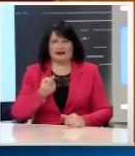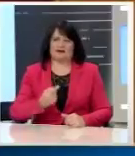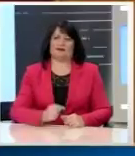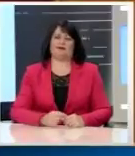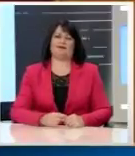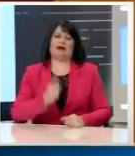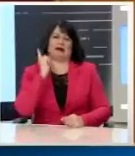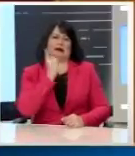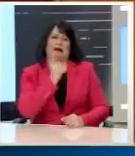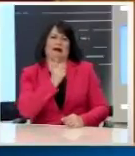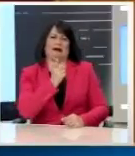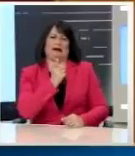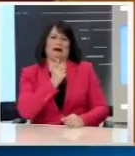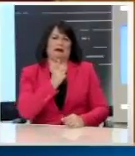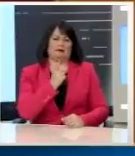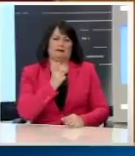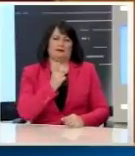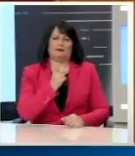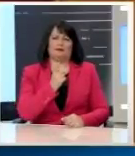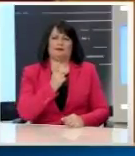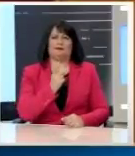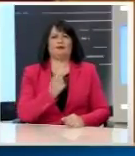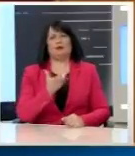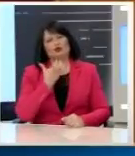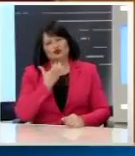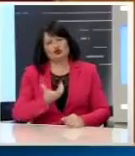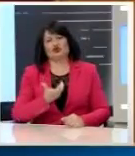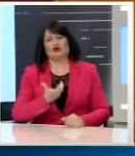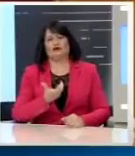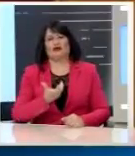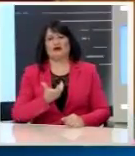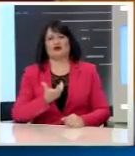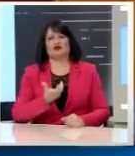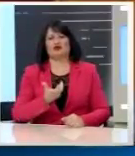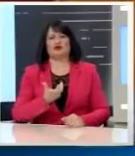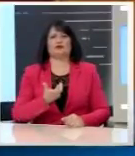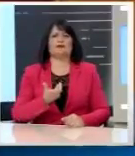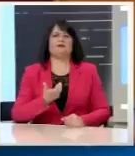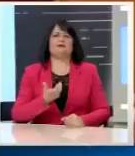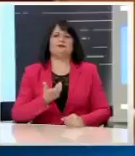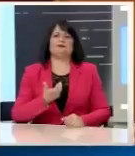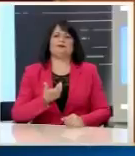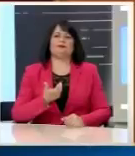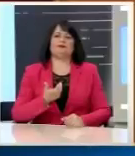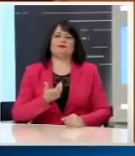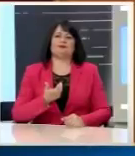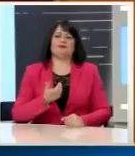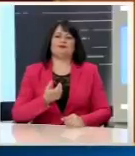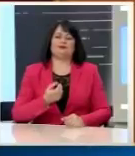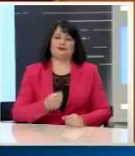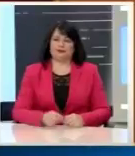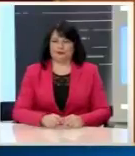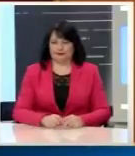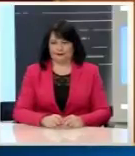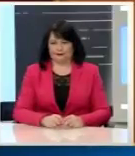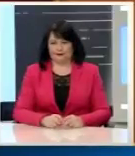δέχεστε πλέον κριτική και από τους σοβαρούς συντηρητικούς. Εμείς σκέφτεστε δυνατά, εν πάση περιπτώσει.